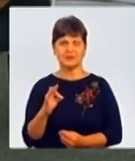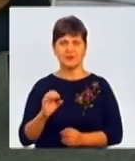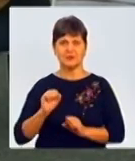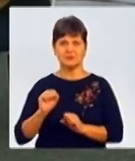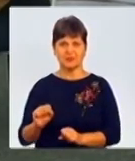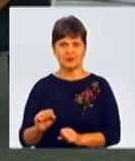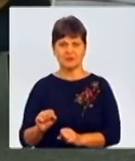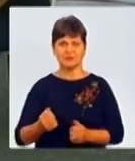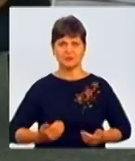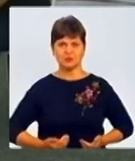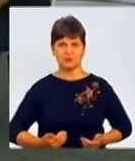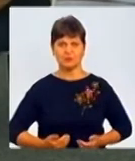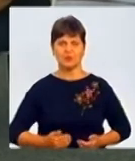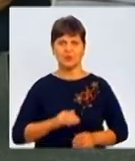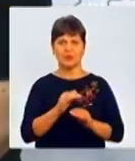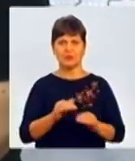час